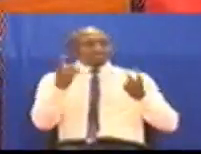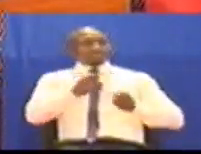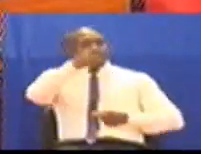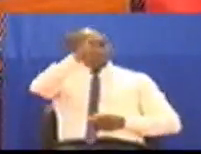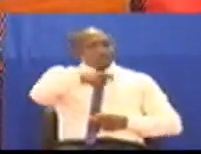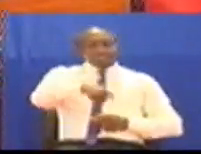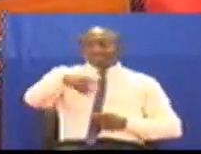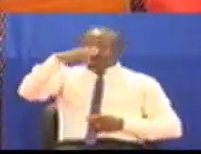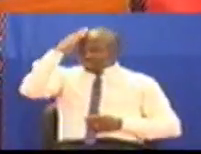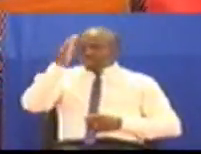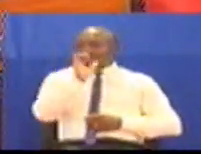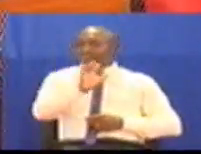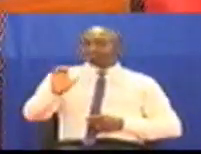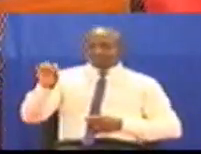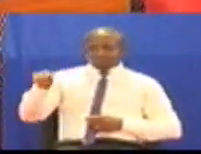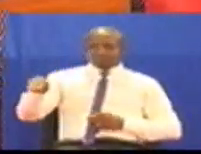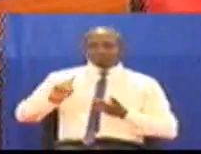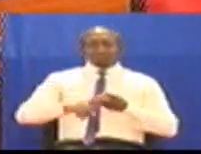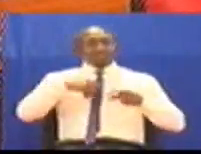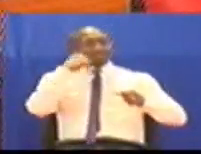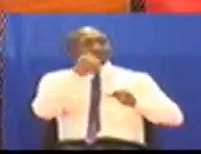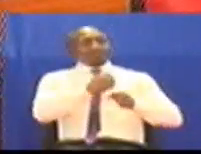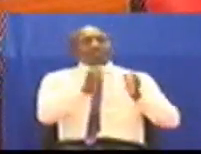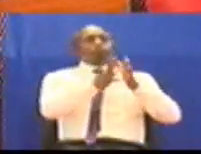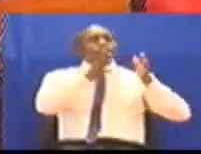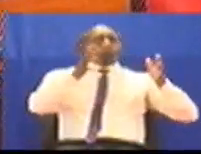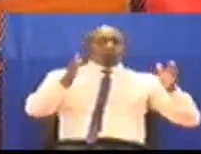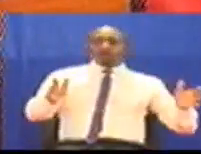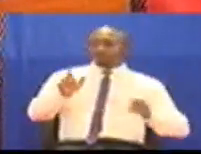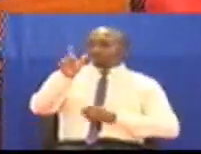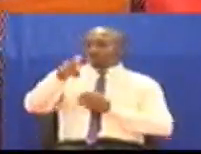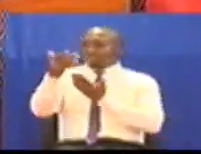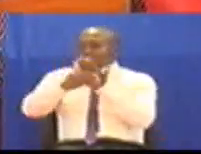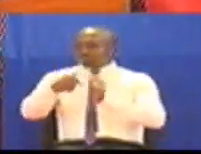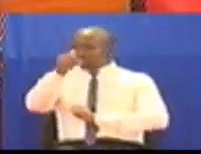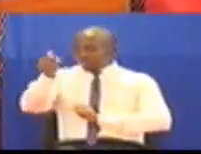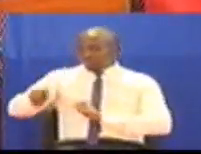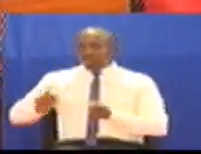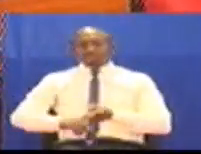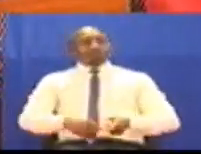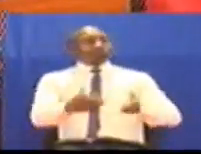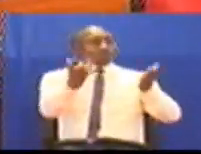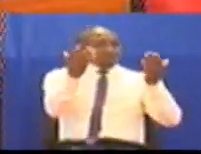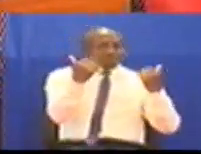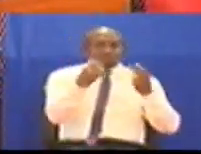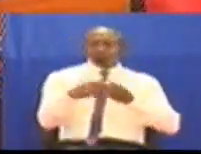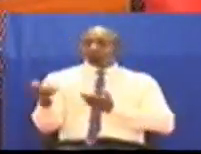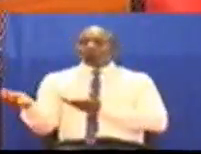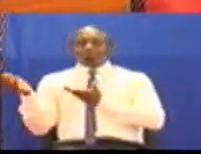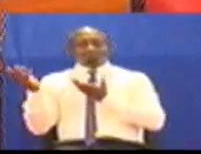sana serikali ya Chama cha Mapinduzi. Imefanya kazi kubwa sana kwa Watanzania. Imeweza kuleta